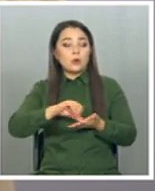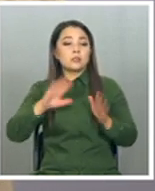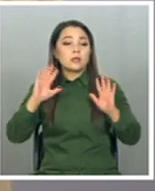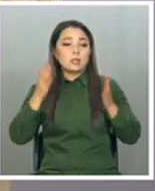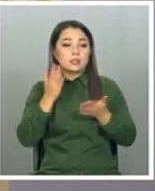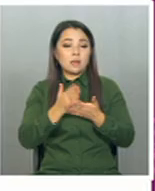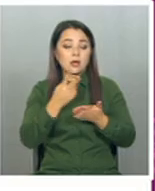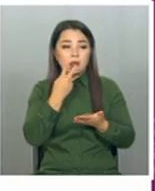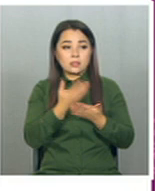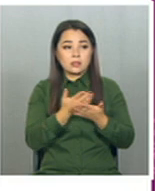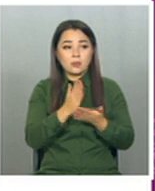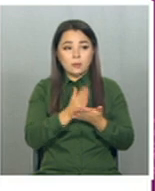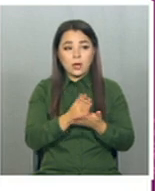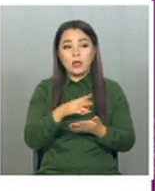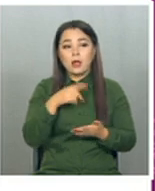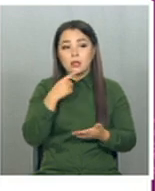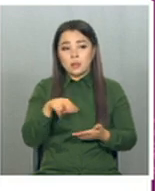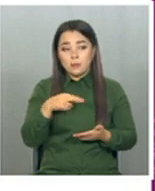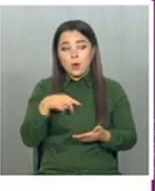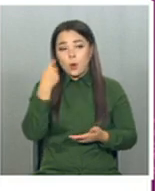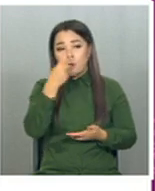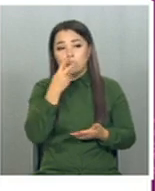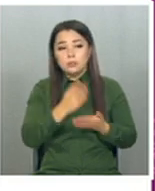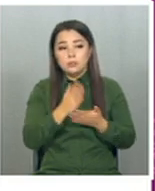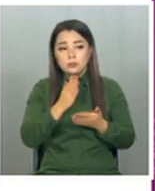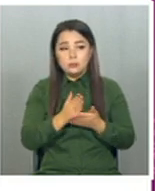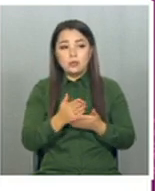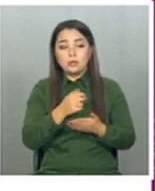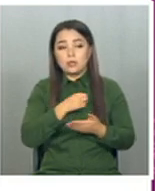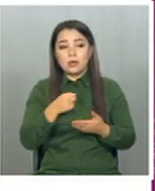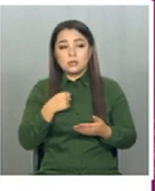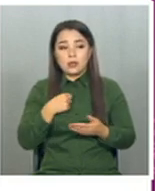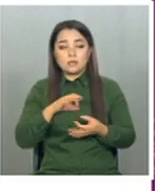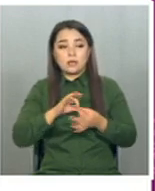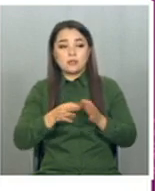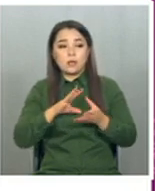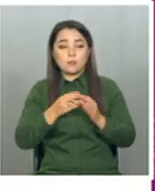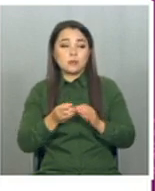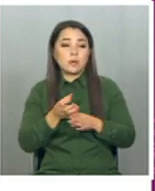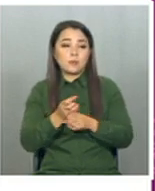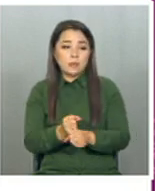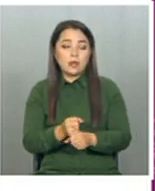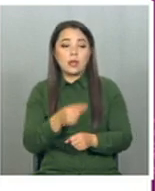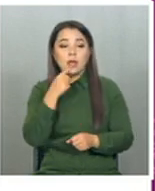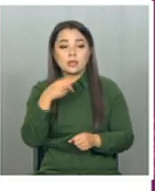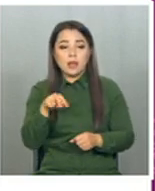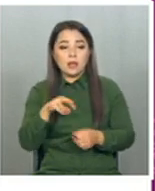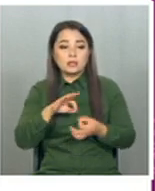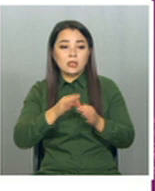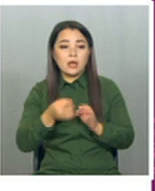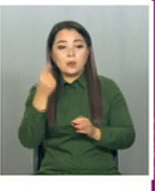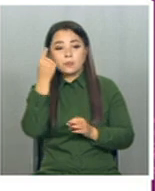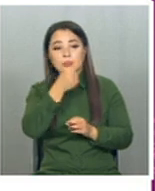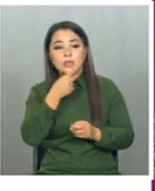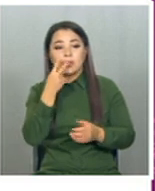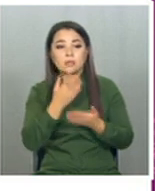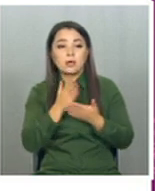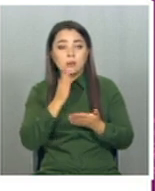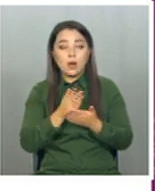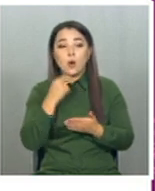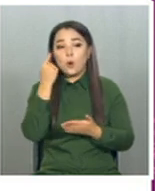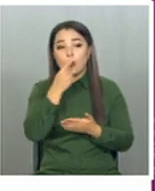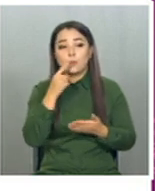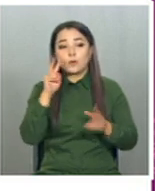әдеби образ. Әдеби образ – көркем шығармада сөзбен сомдалған әдеби қаһарман бейнесі.